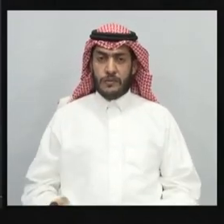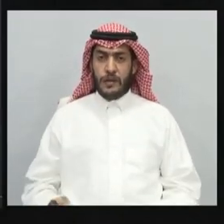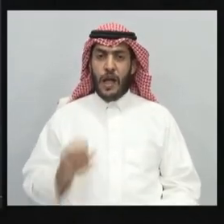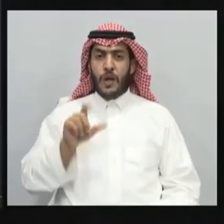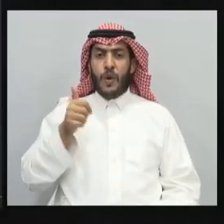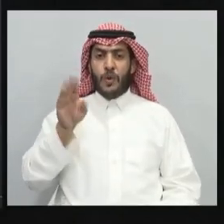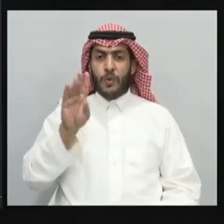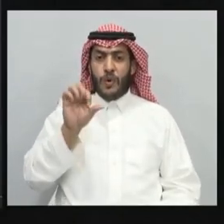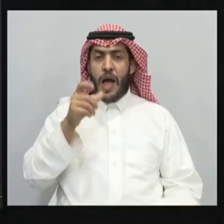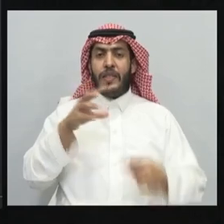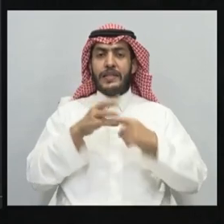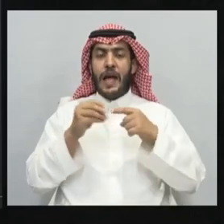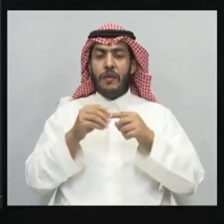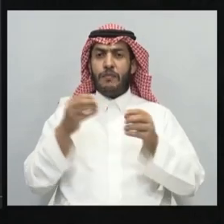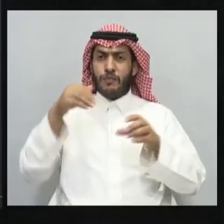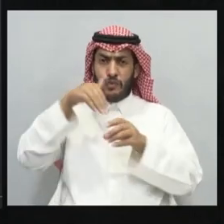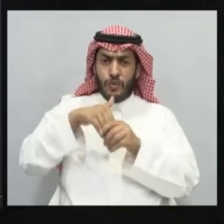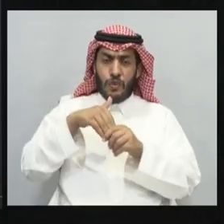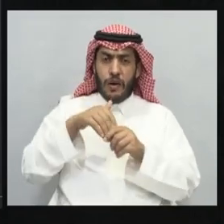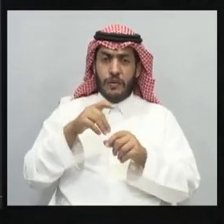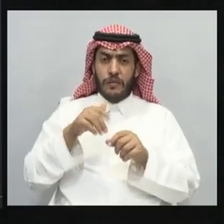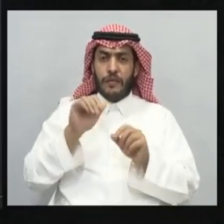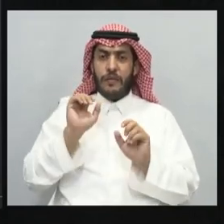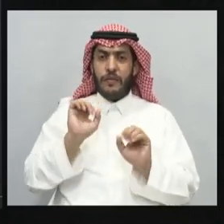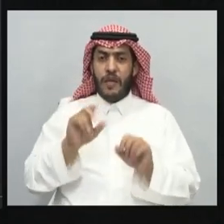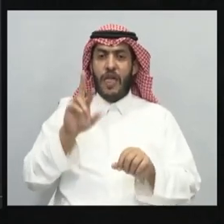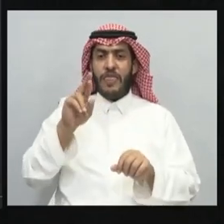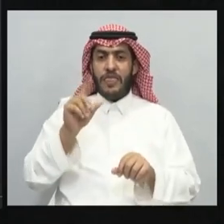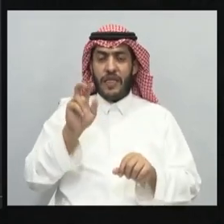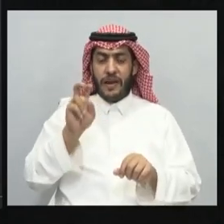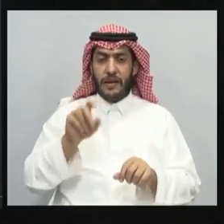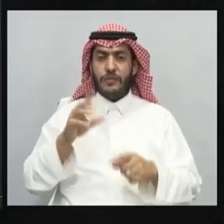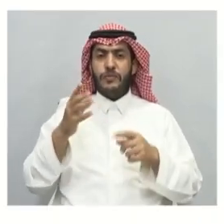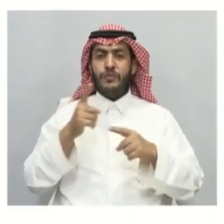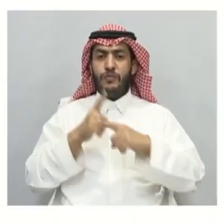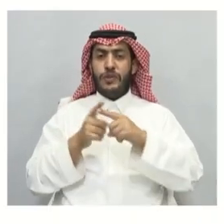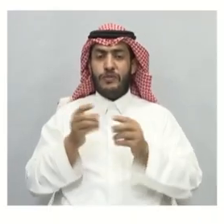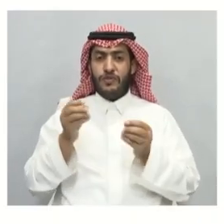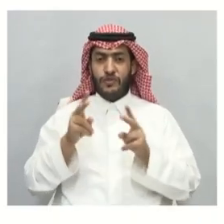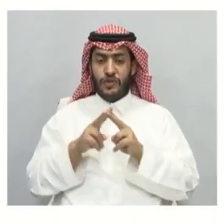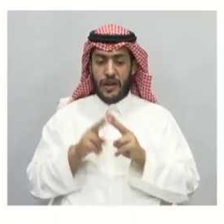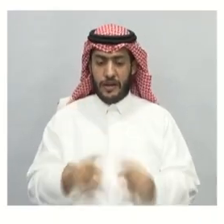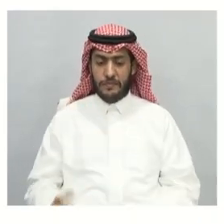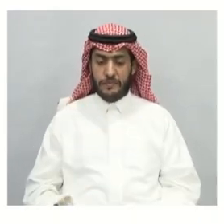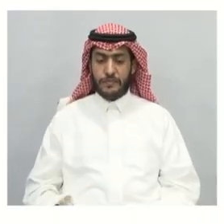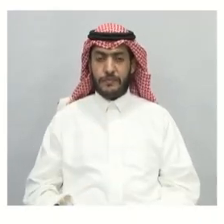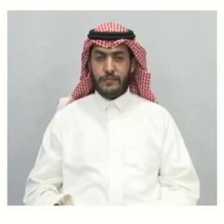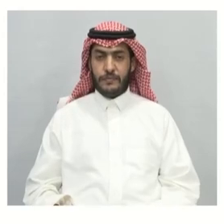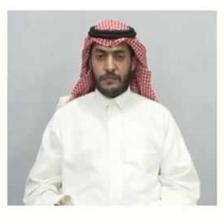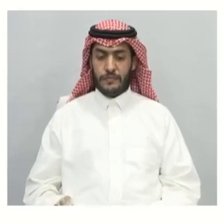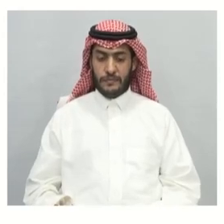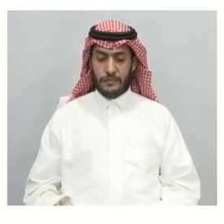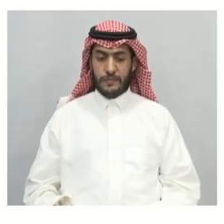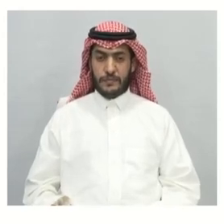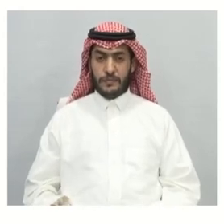الكترونات سالبه مغروسه في ايش في في الذره موجبه الشحنه او في النواه موجبه